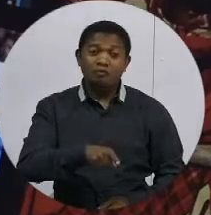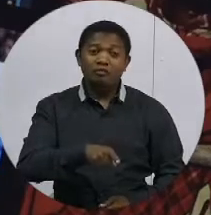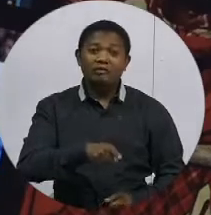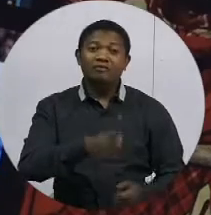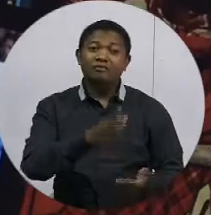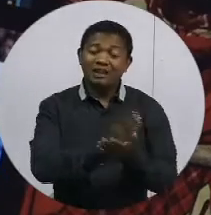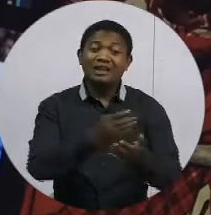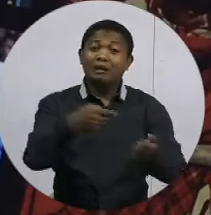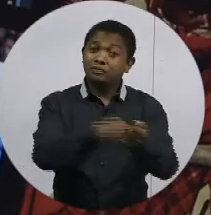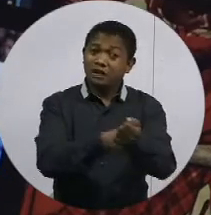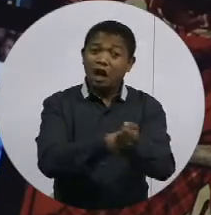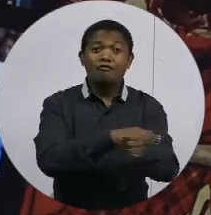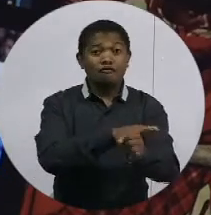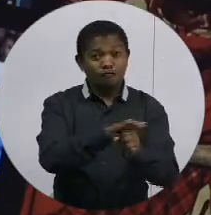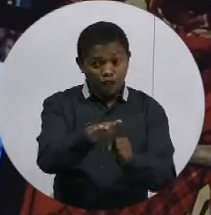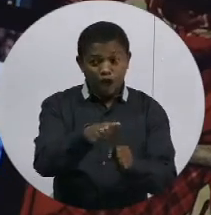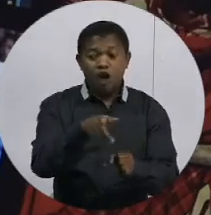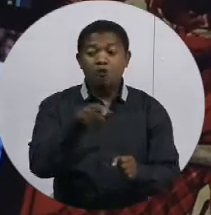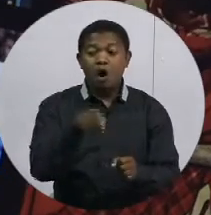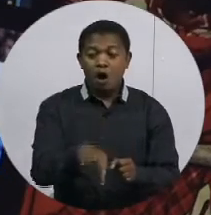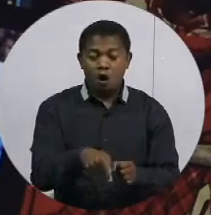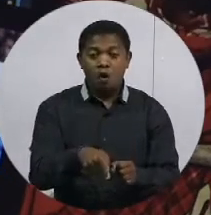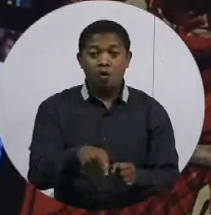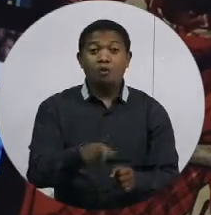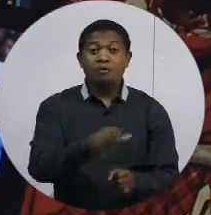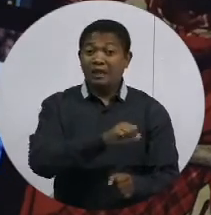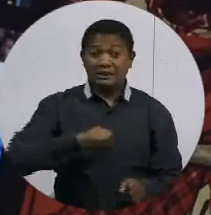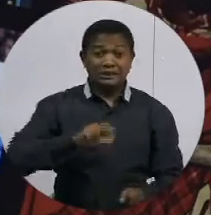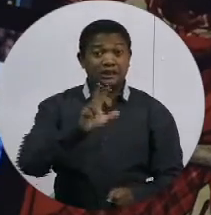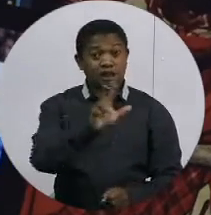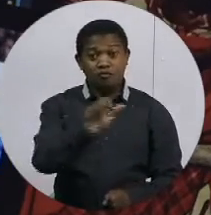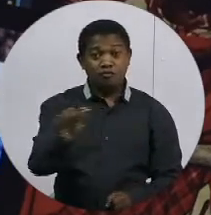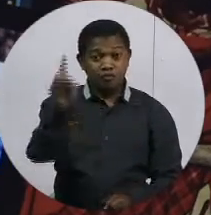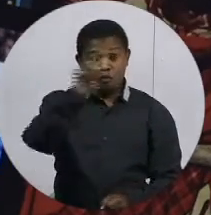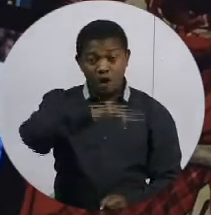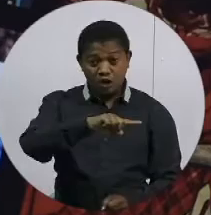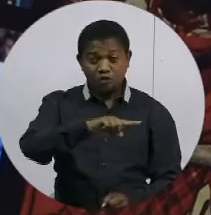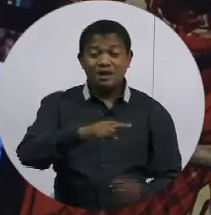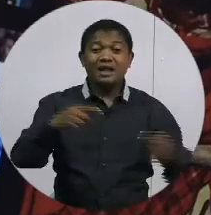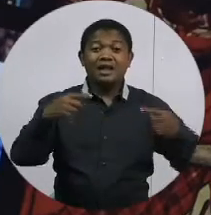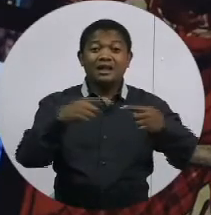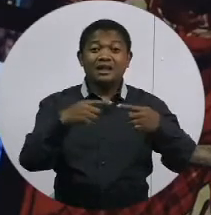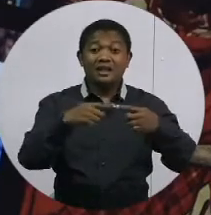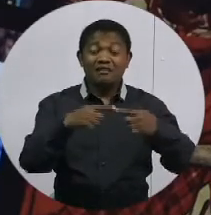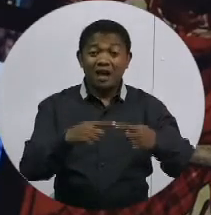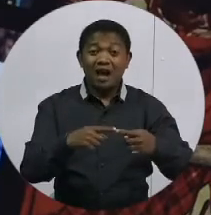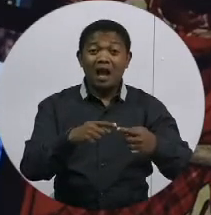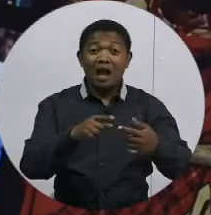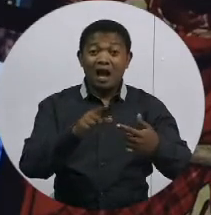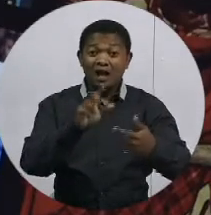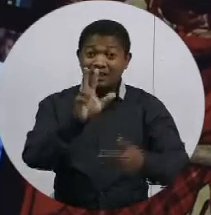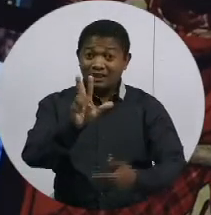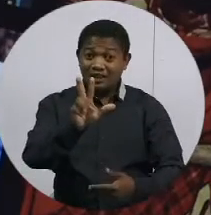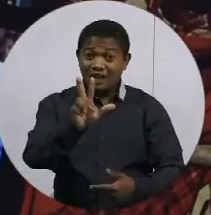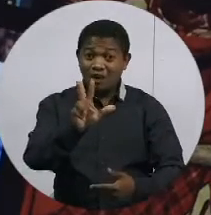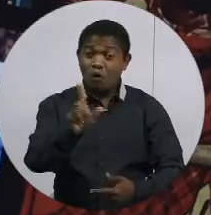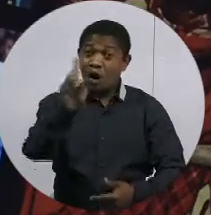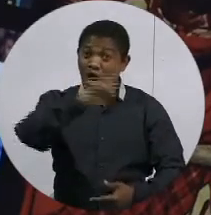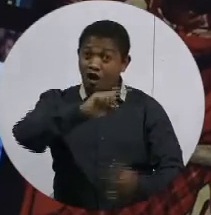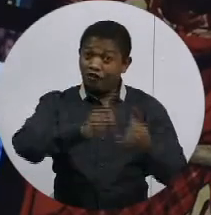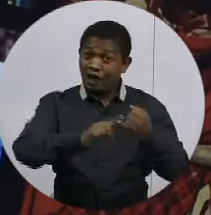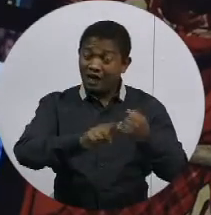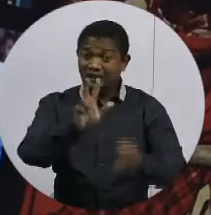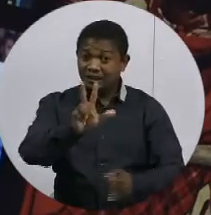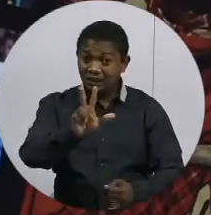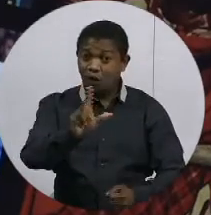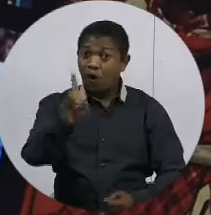a, ka telo andro farany tao anatin'izay telo ambin'ny folo andro izay a tsy mitondra an'ilay fambarana